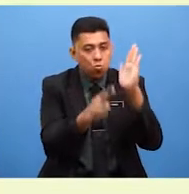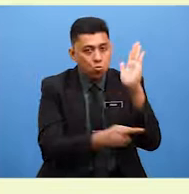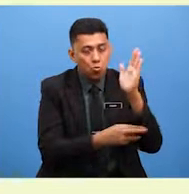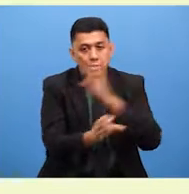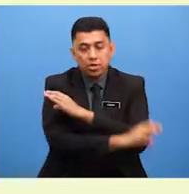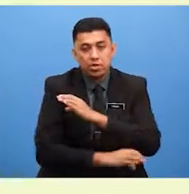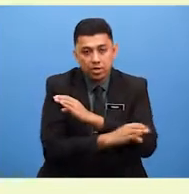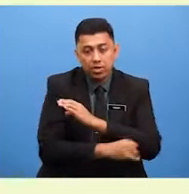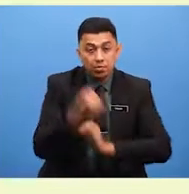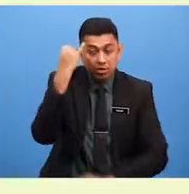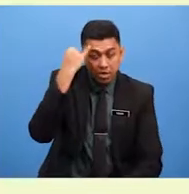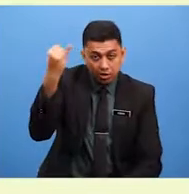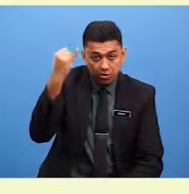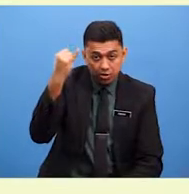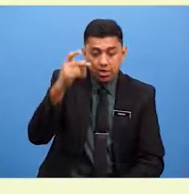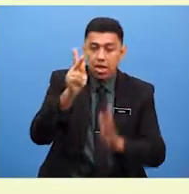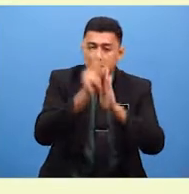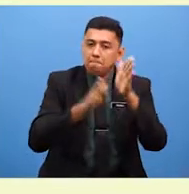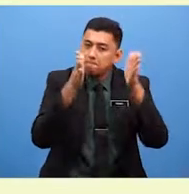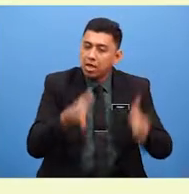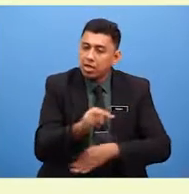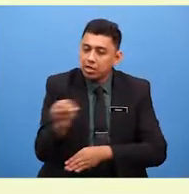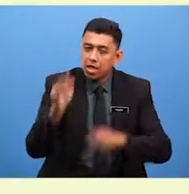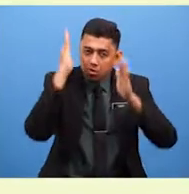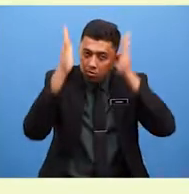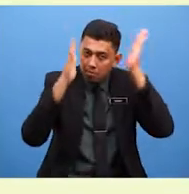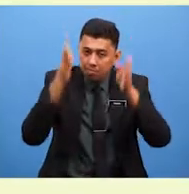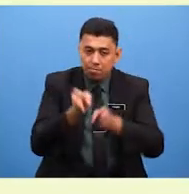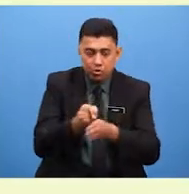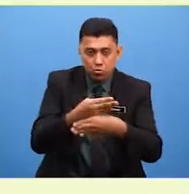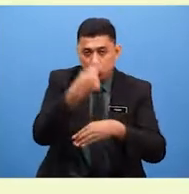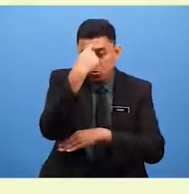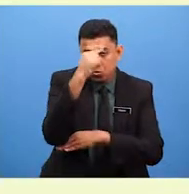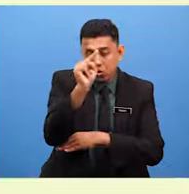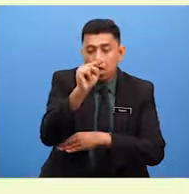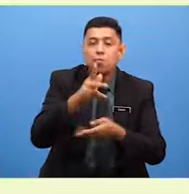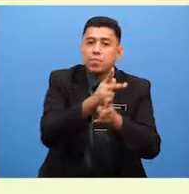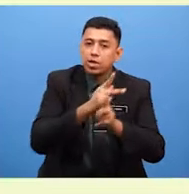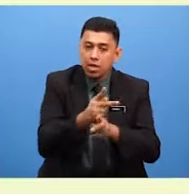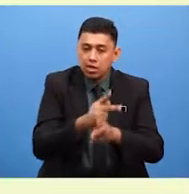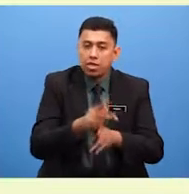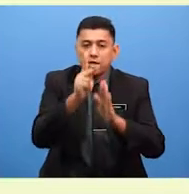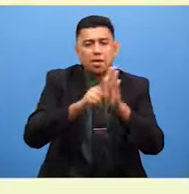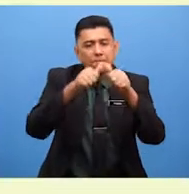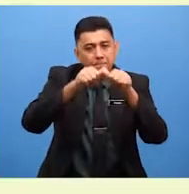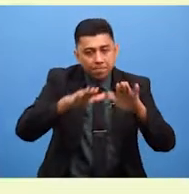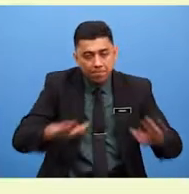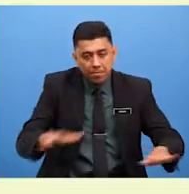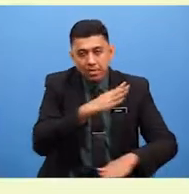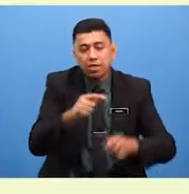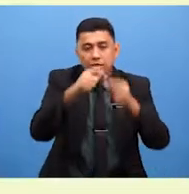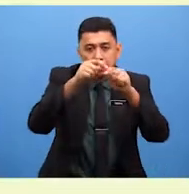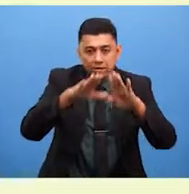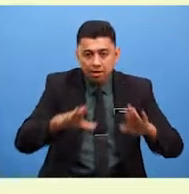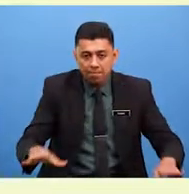merupakan ideologi kebangsaan Malaysia yang dibentuk untuk menjaga keamanan dan